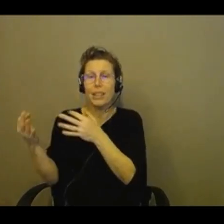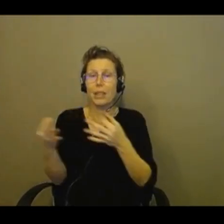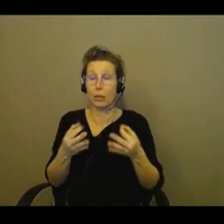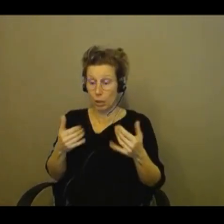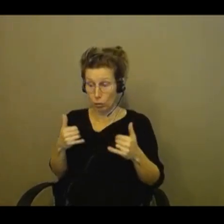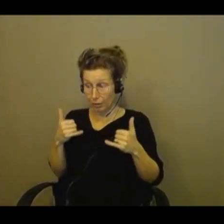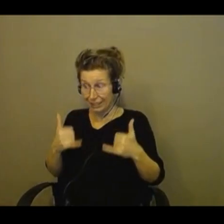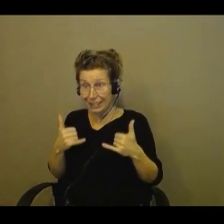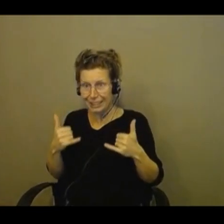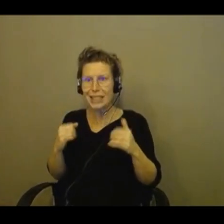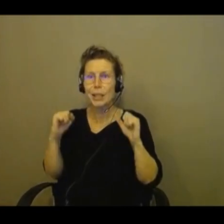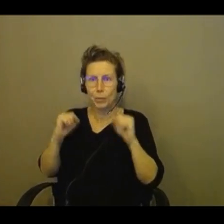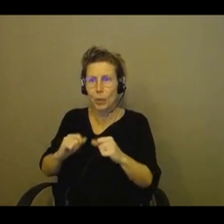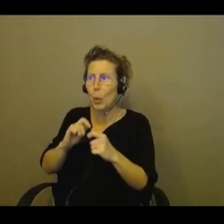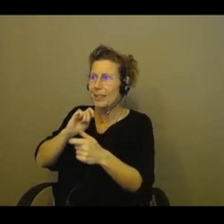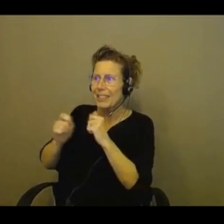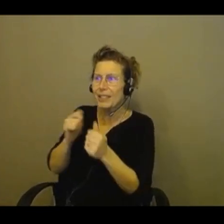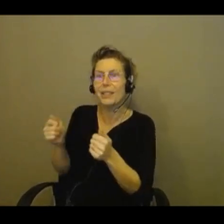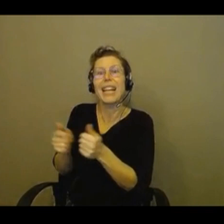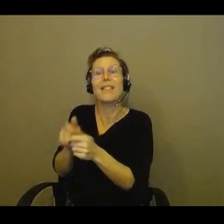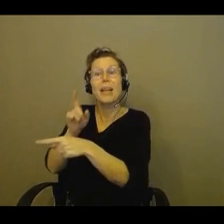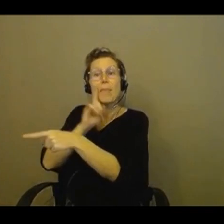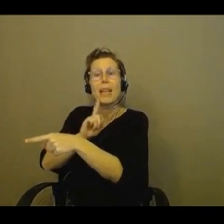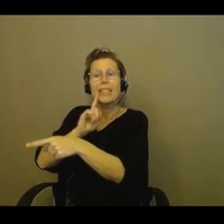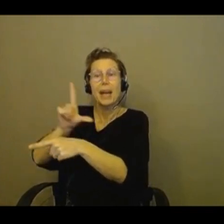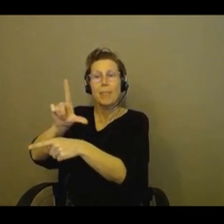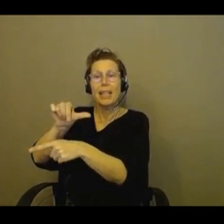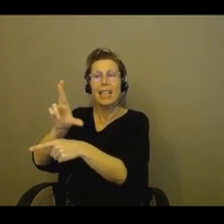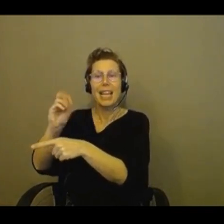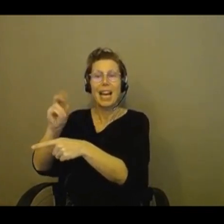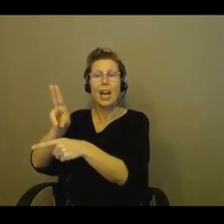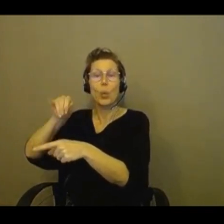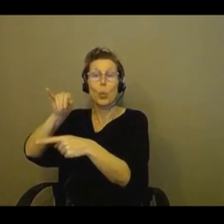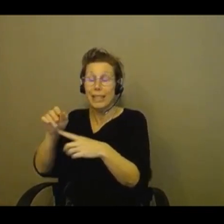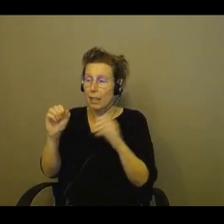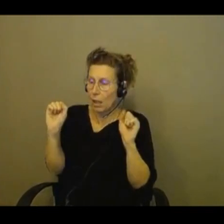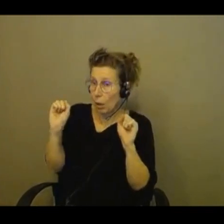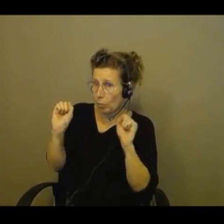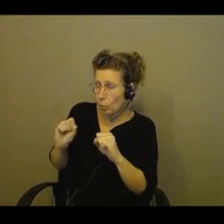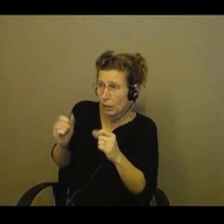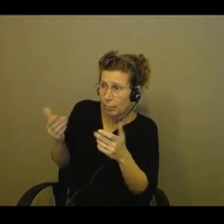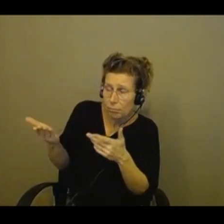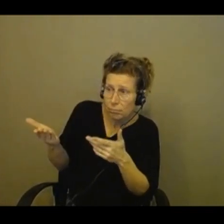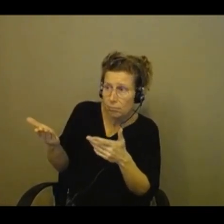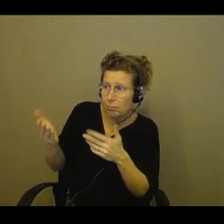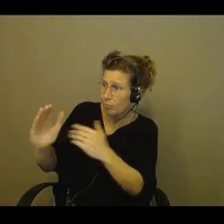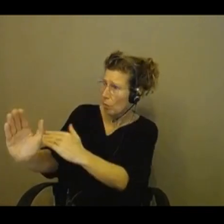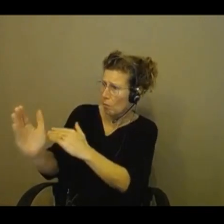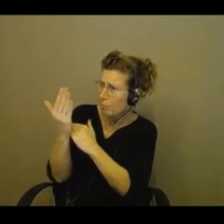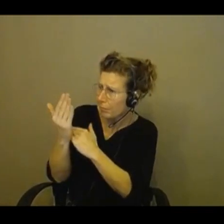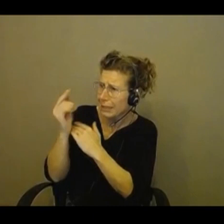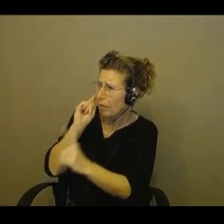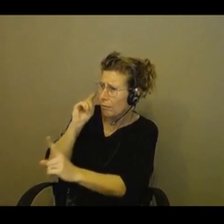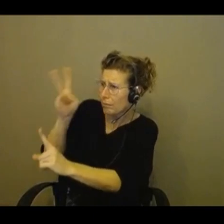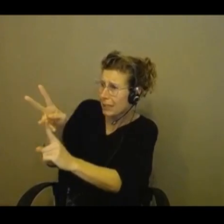fois, avec Muriel Larouille. Donc, Muriel, peut-être, est-ce que vous souhaitez présenter un peu vos missions pour